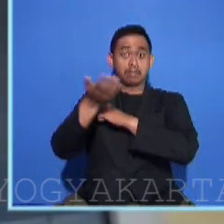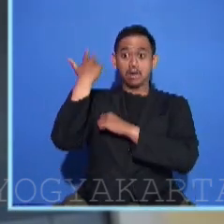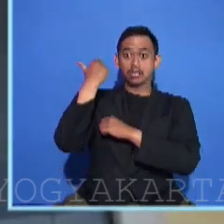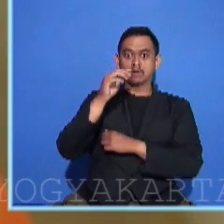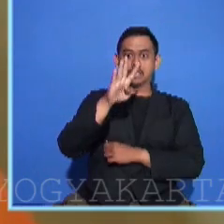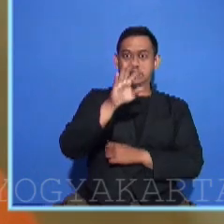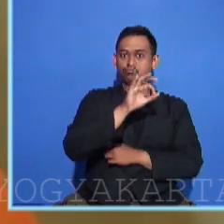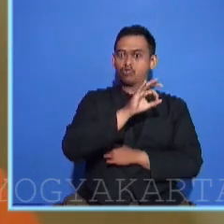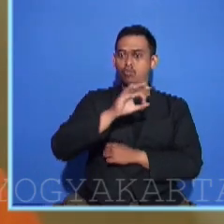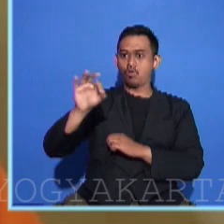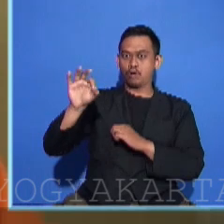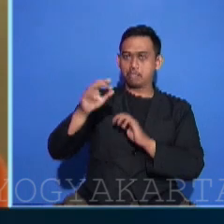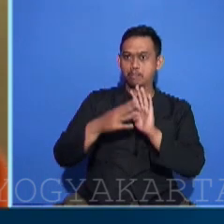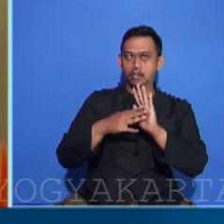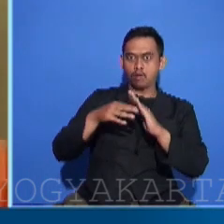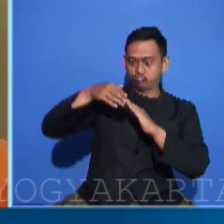meter